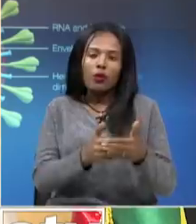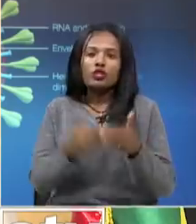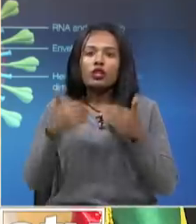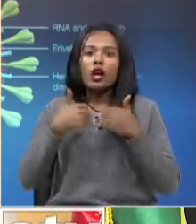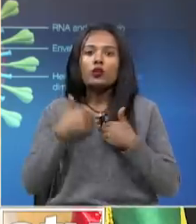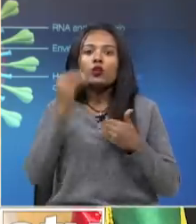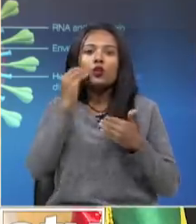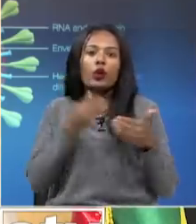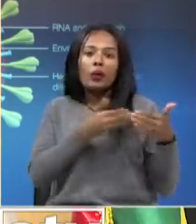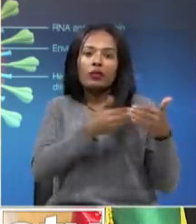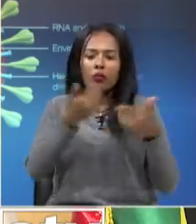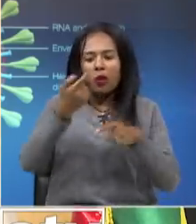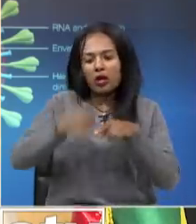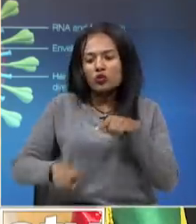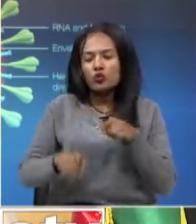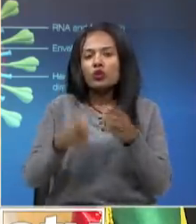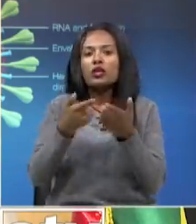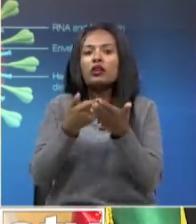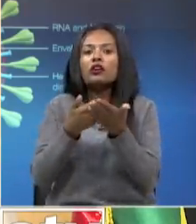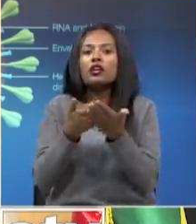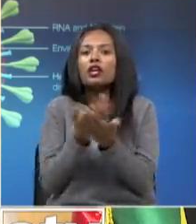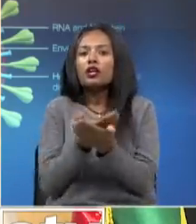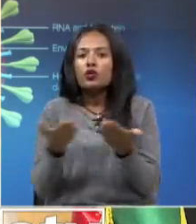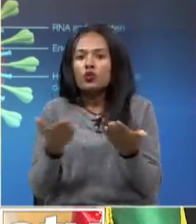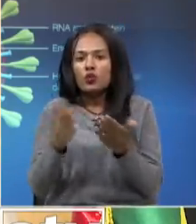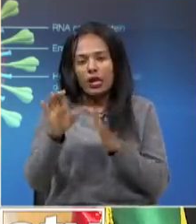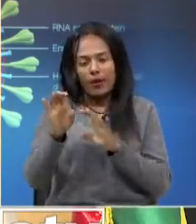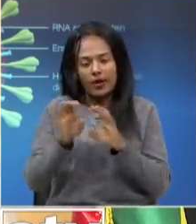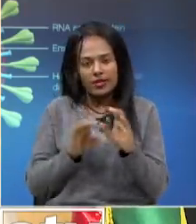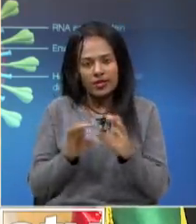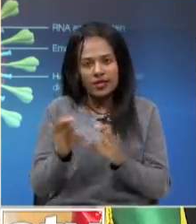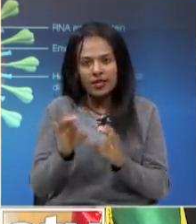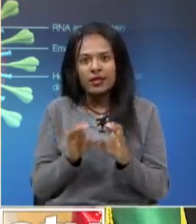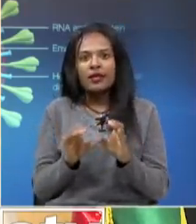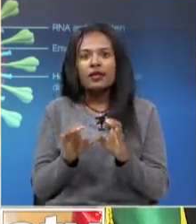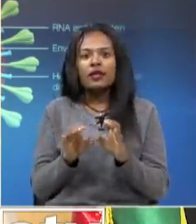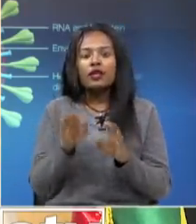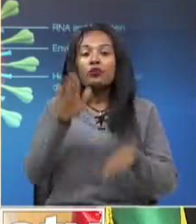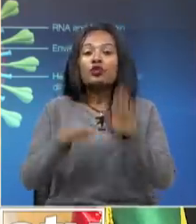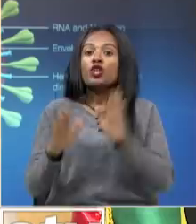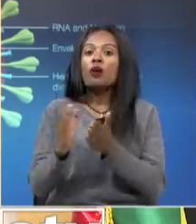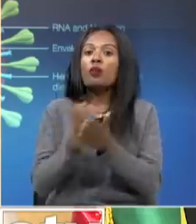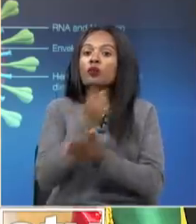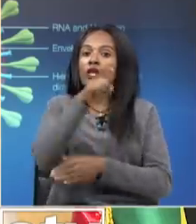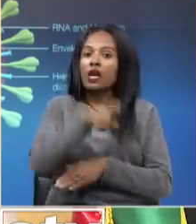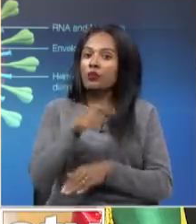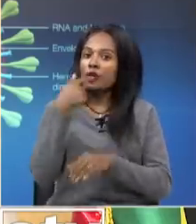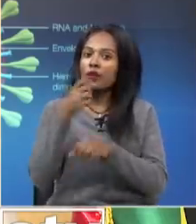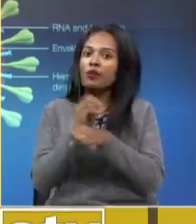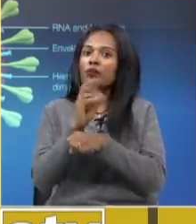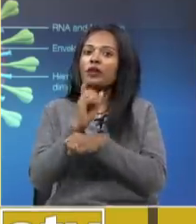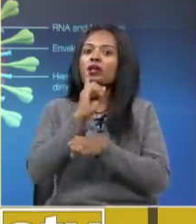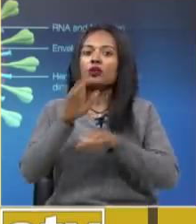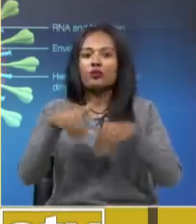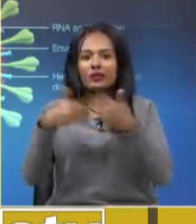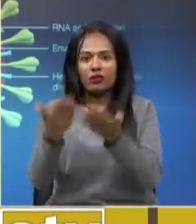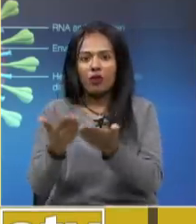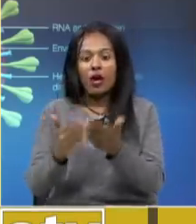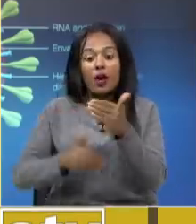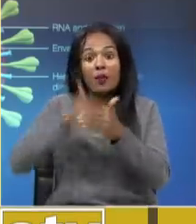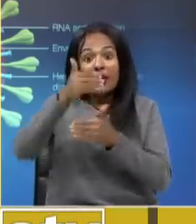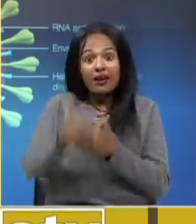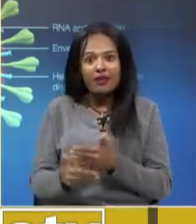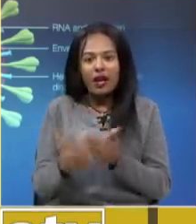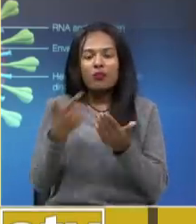ደግሞ ለማይችሉትም ይህንኑ ለማድረግ እርምጃ መውሰድ አለብን የሚል ምክር ነው የሚሰጠው። በቀጣይም